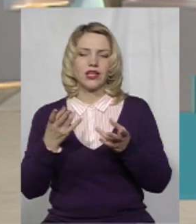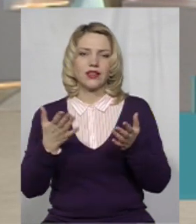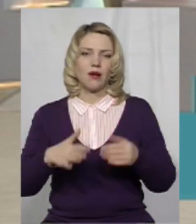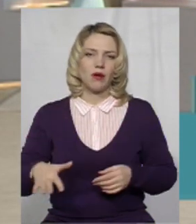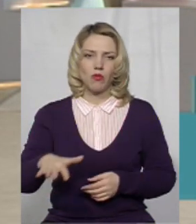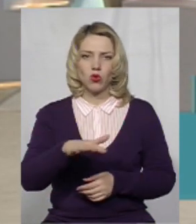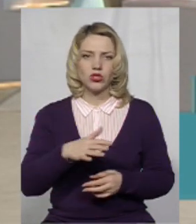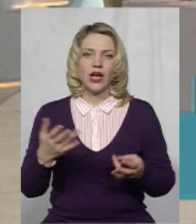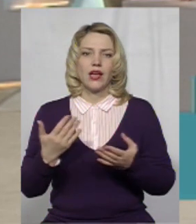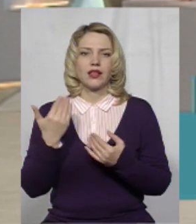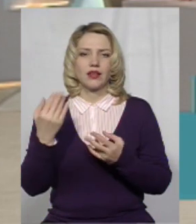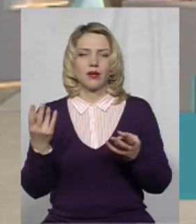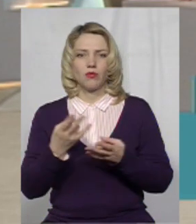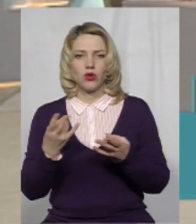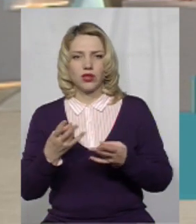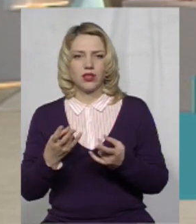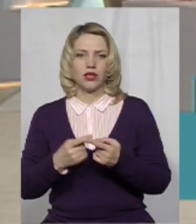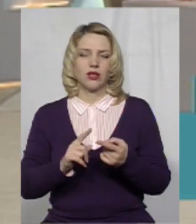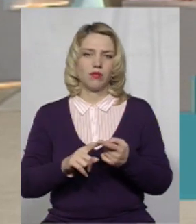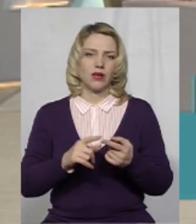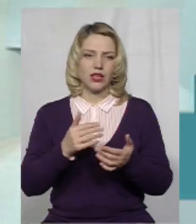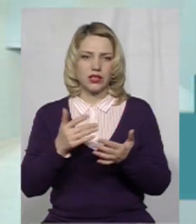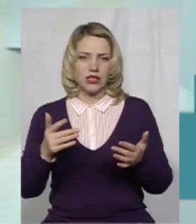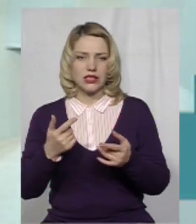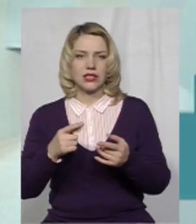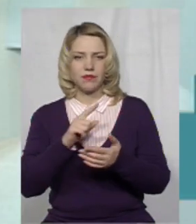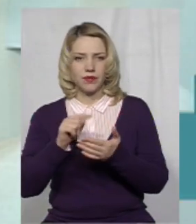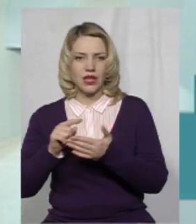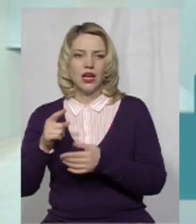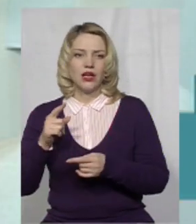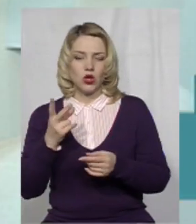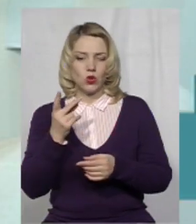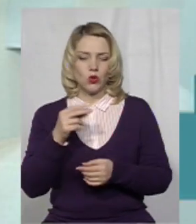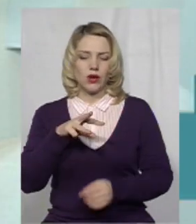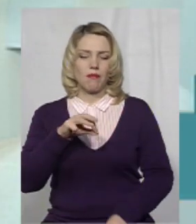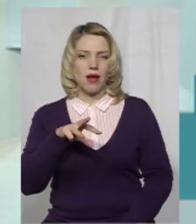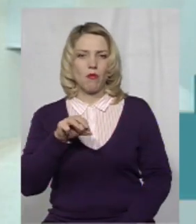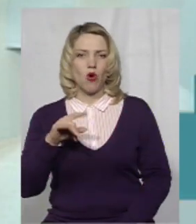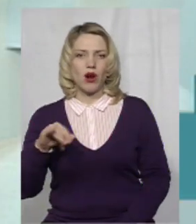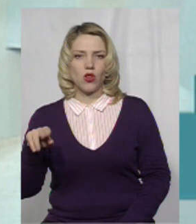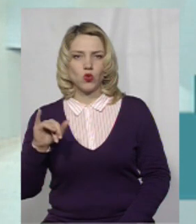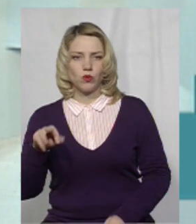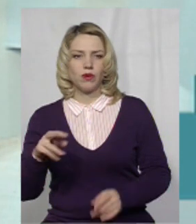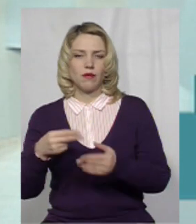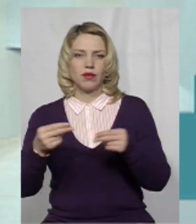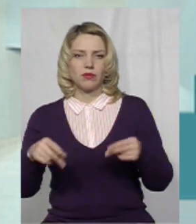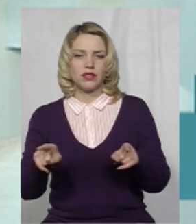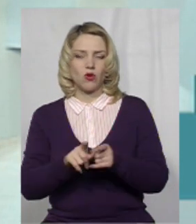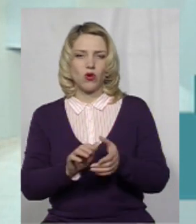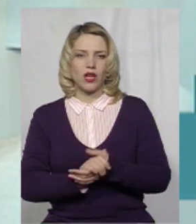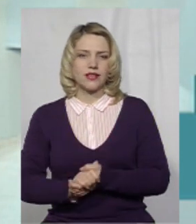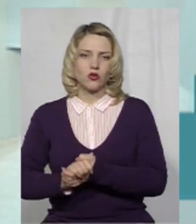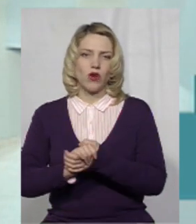площаді, які їм треба там гілки розв'язування і так далі. І тому, власне, другий меморандум, він вже був підписувався також і з